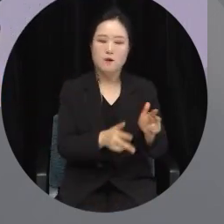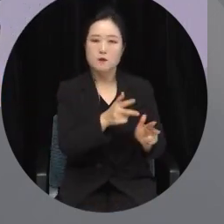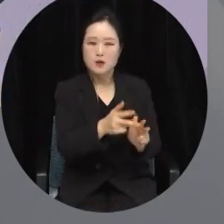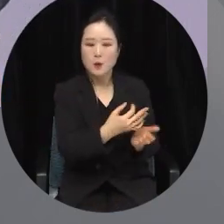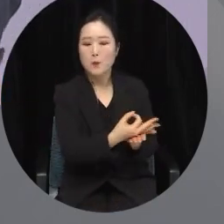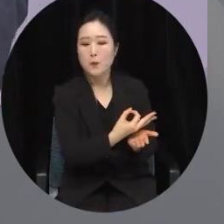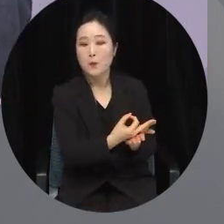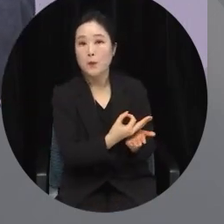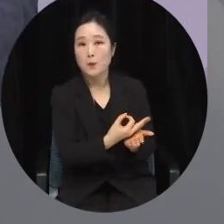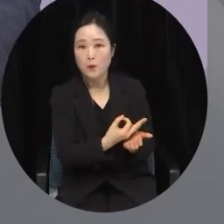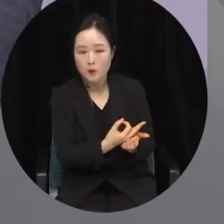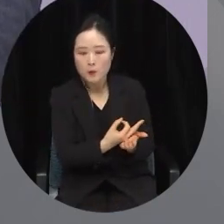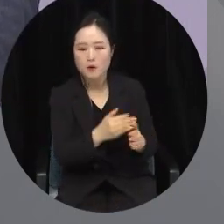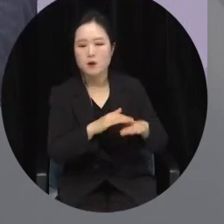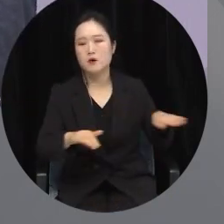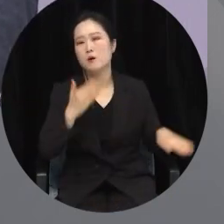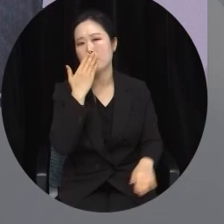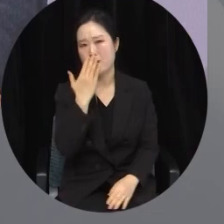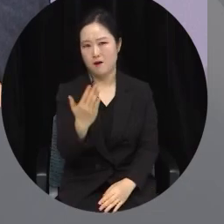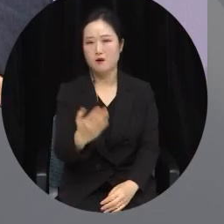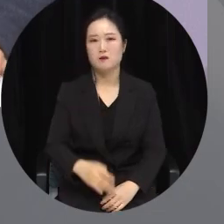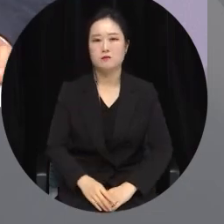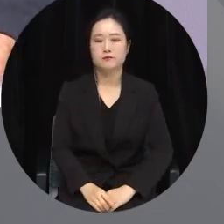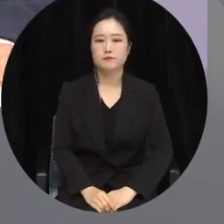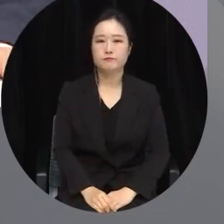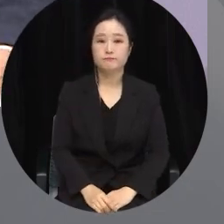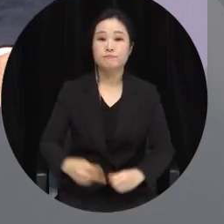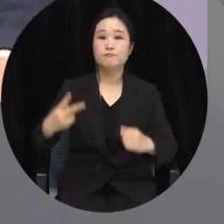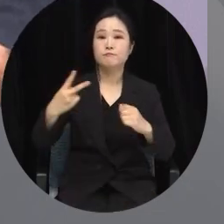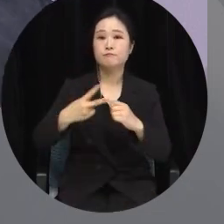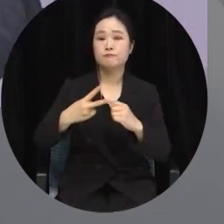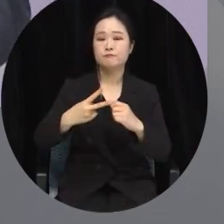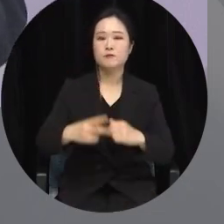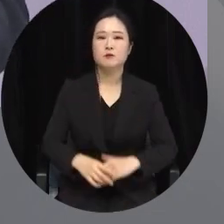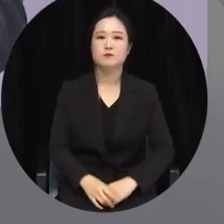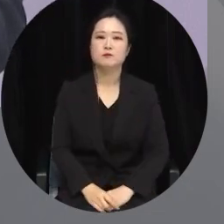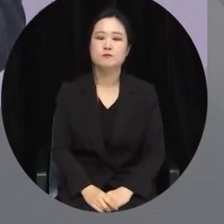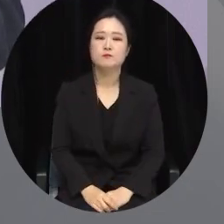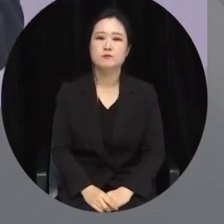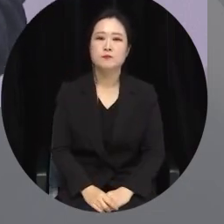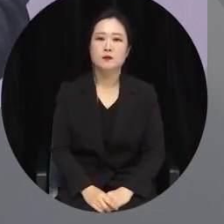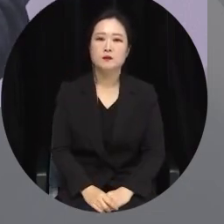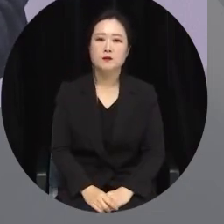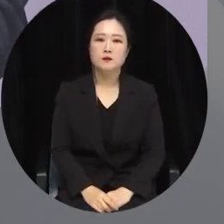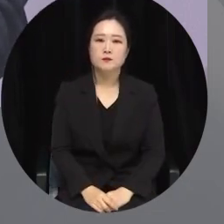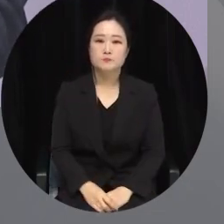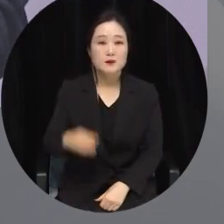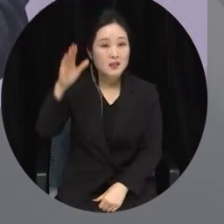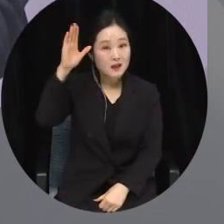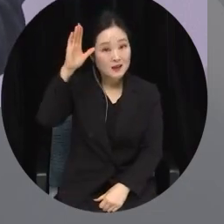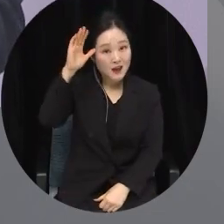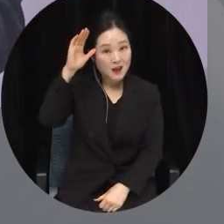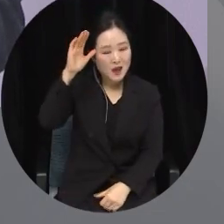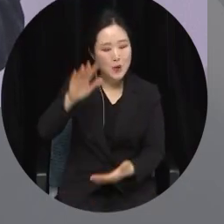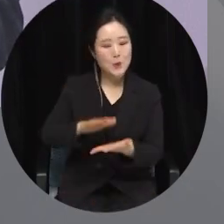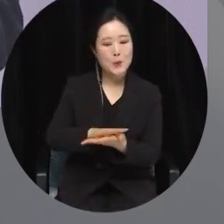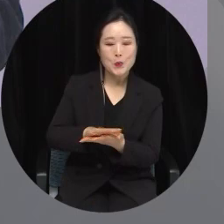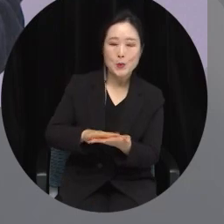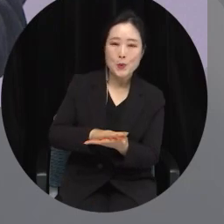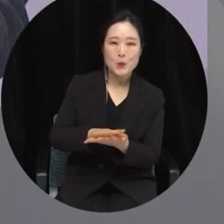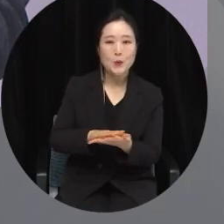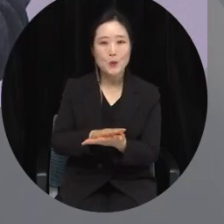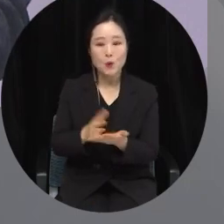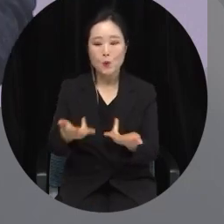나가는 것들이 해법이다 보이지고요. 두 번째 지적하셨던 이 반려견. 반려견이 이제 1,000만을